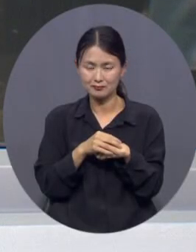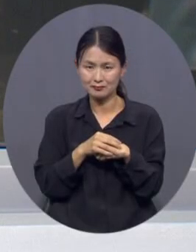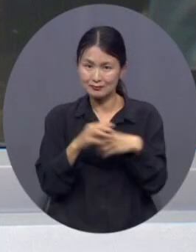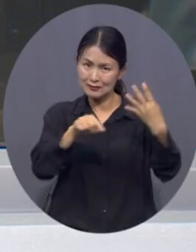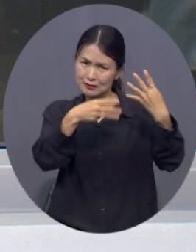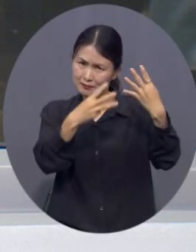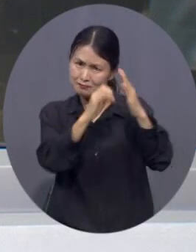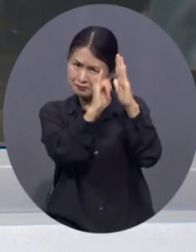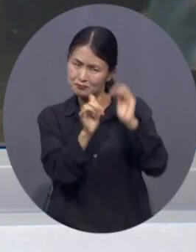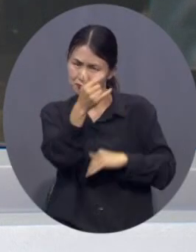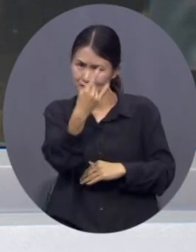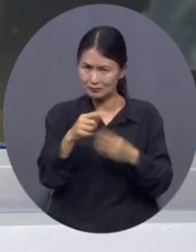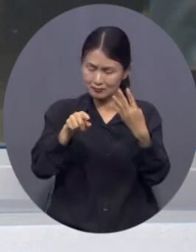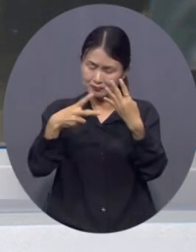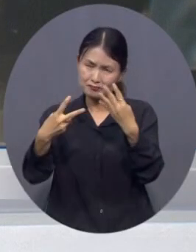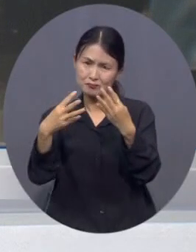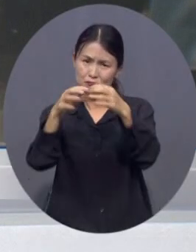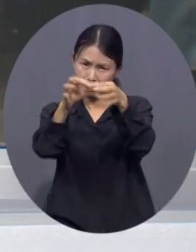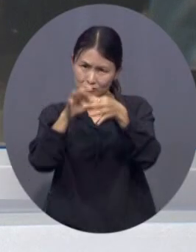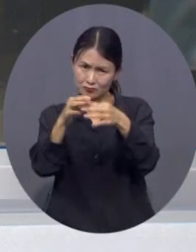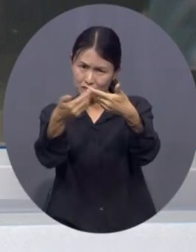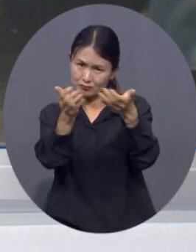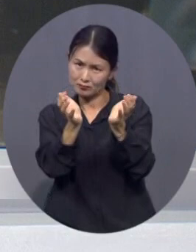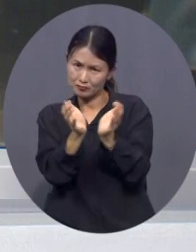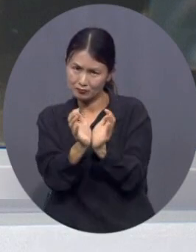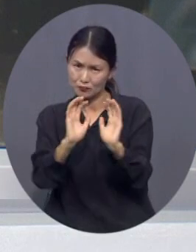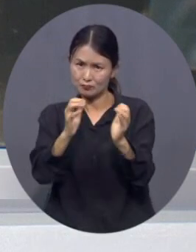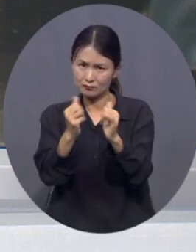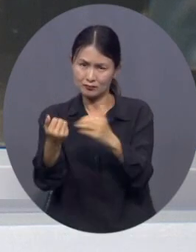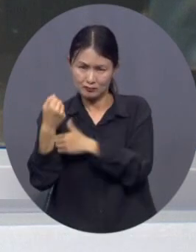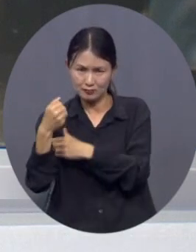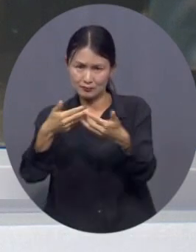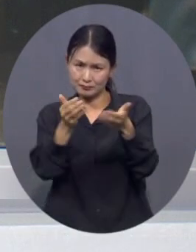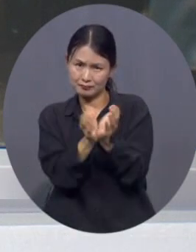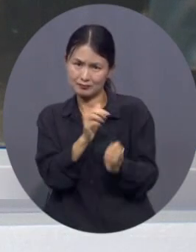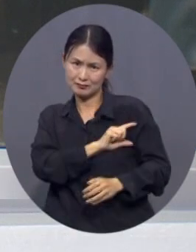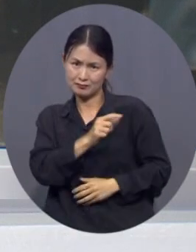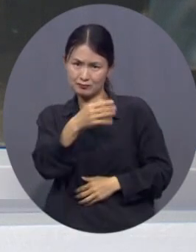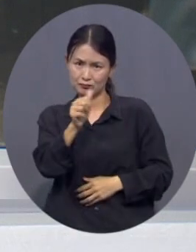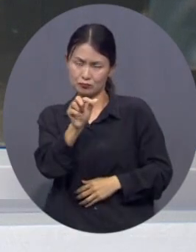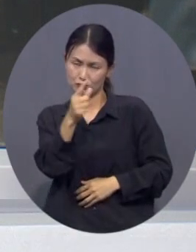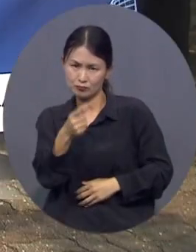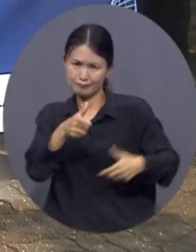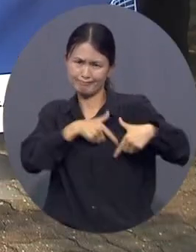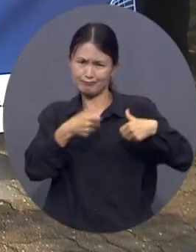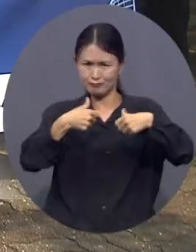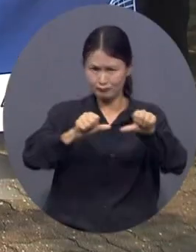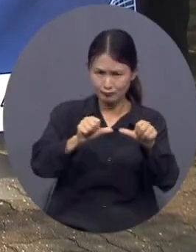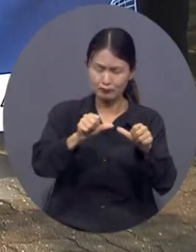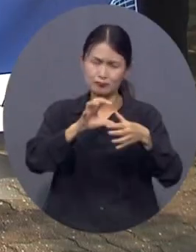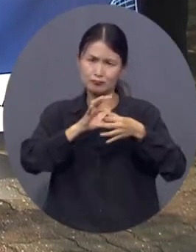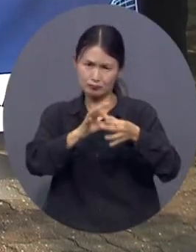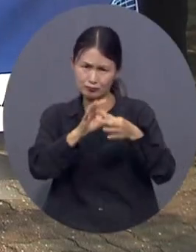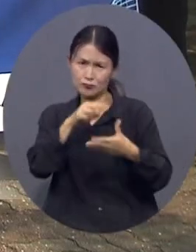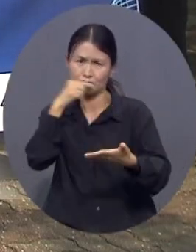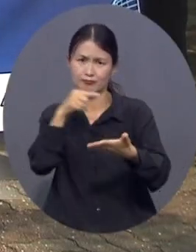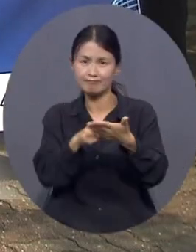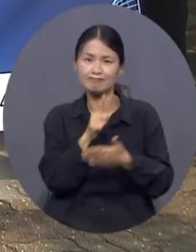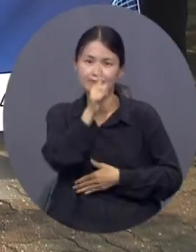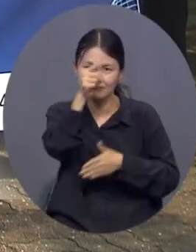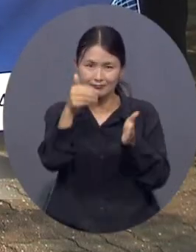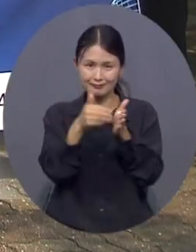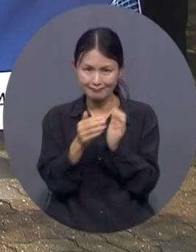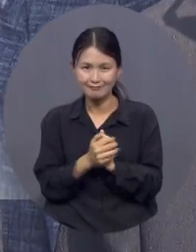4.3 유족회 등 4.3 단체들이 국민의힘 태영호 국회의원을 상대로 명예훼손에 따른 손해배상 청구 소송을